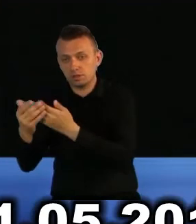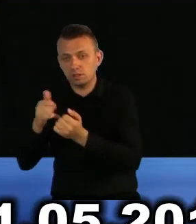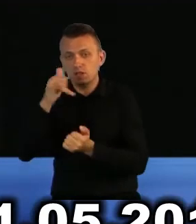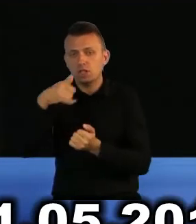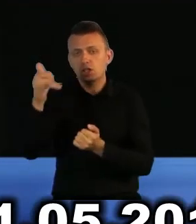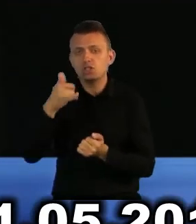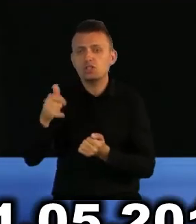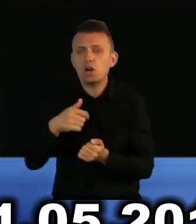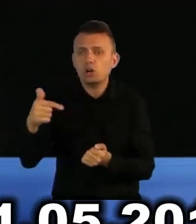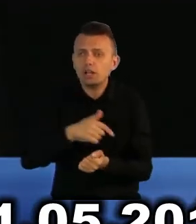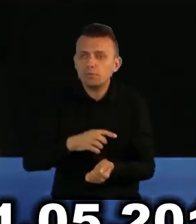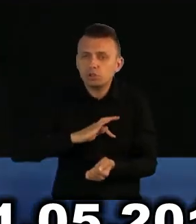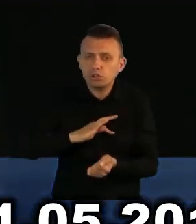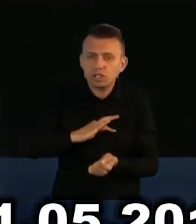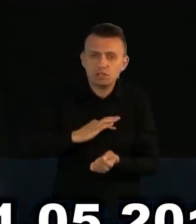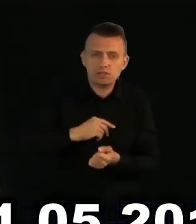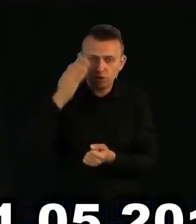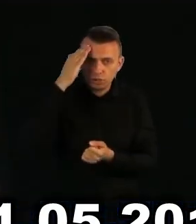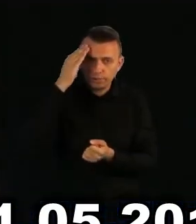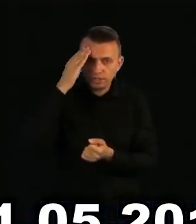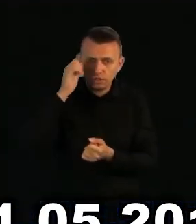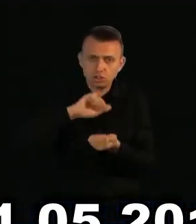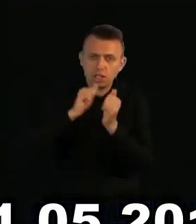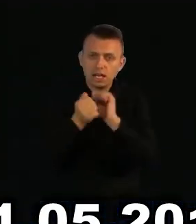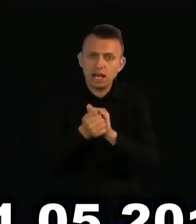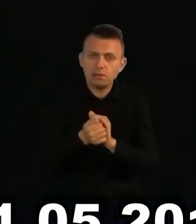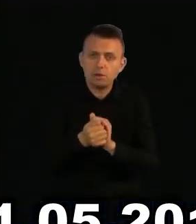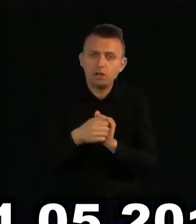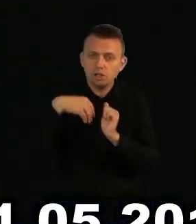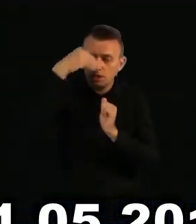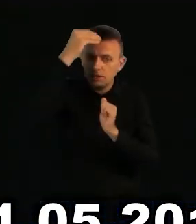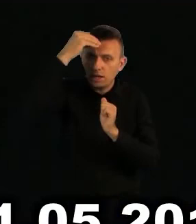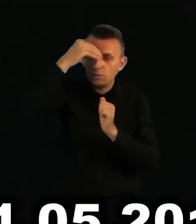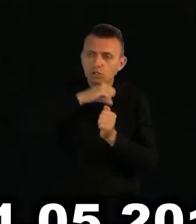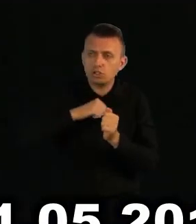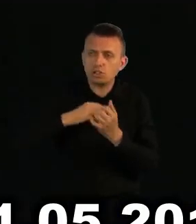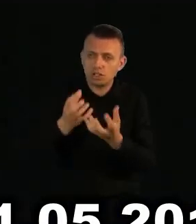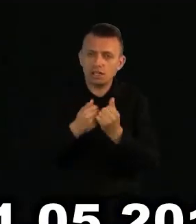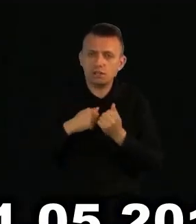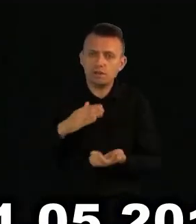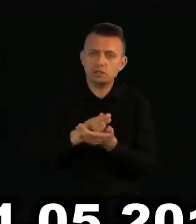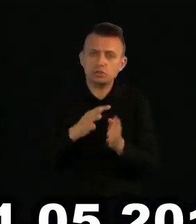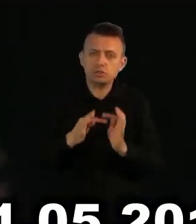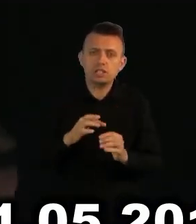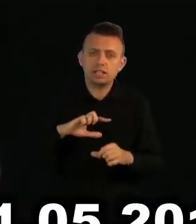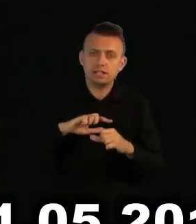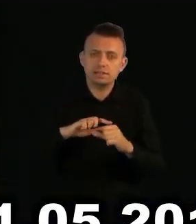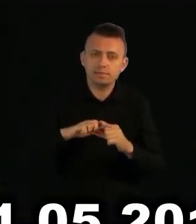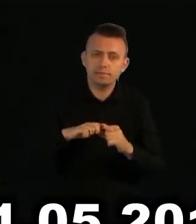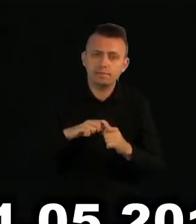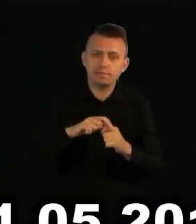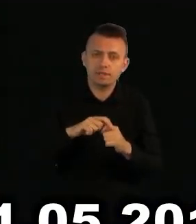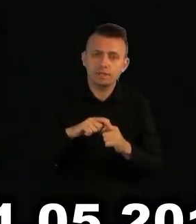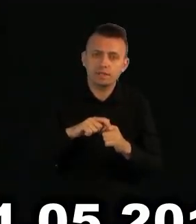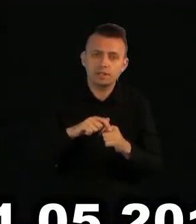Albo nauczycie się ratownictwa już teraz, albo ZUS stracie na ręce z powodu waszej wierności. Także zróbcie im głupi